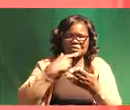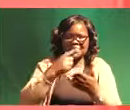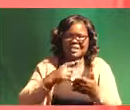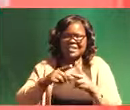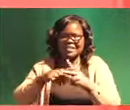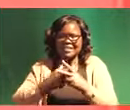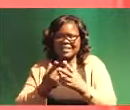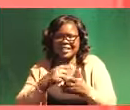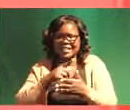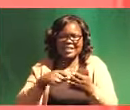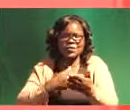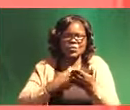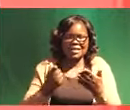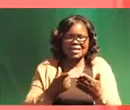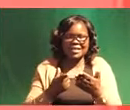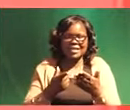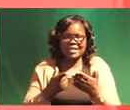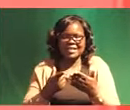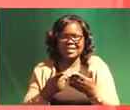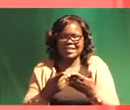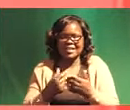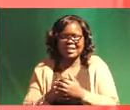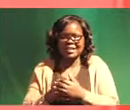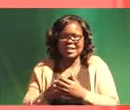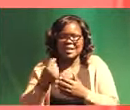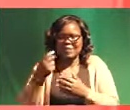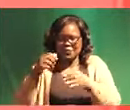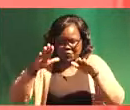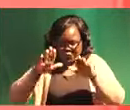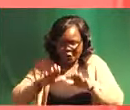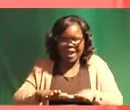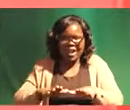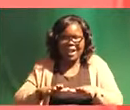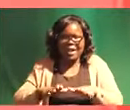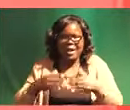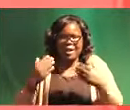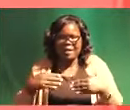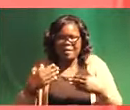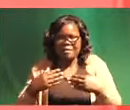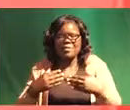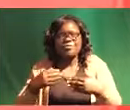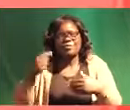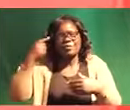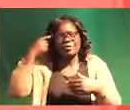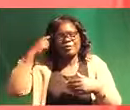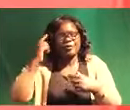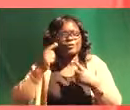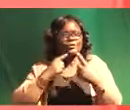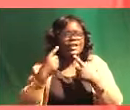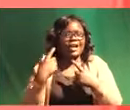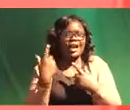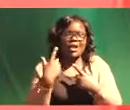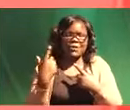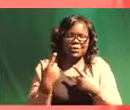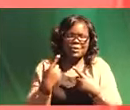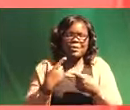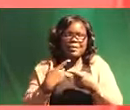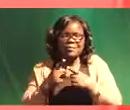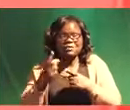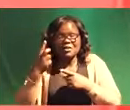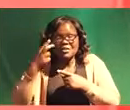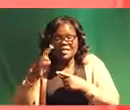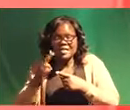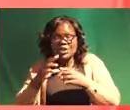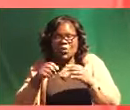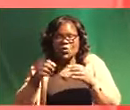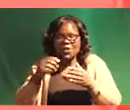kuanzia wiki hii bei ya unga itateremka, watu walidhani ni kuongea tu naongea, na tumeona